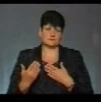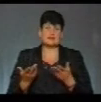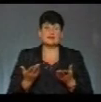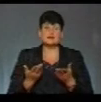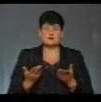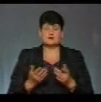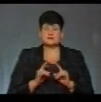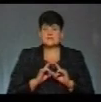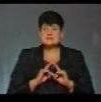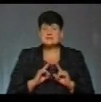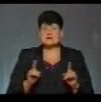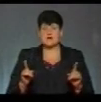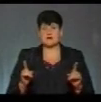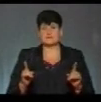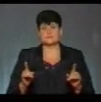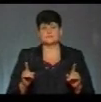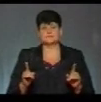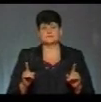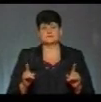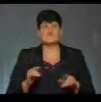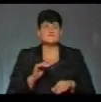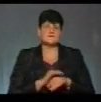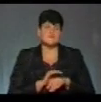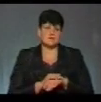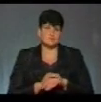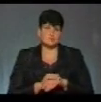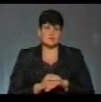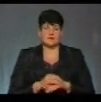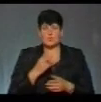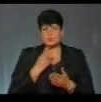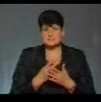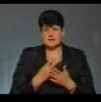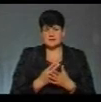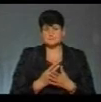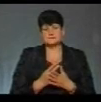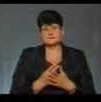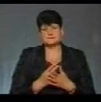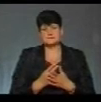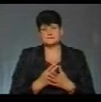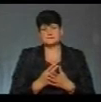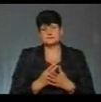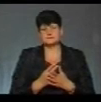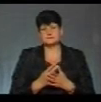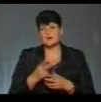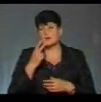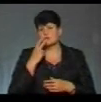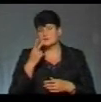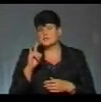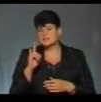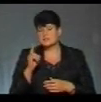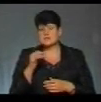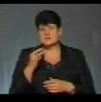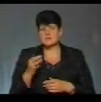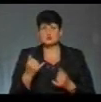якихось яскравих, насправді, там, факторів, так, ознак, отак, знаєте, подивилась на дитину, сказала,